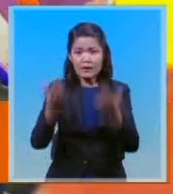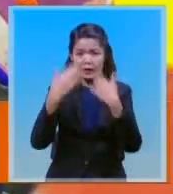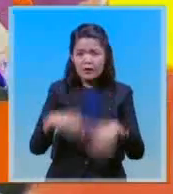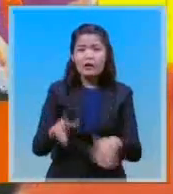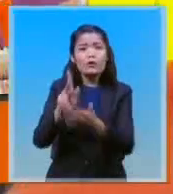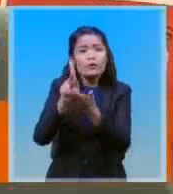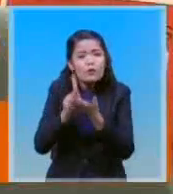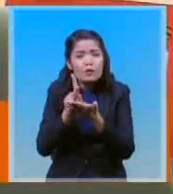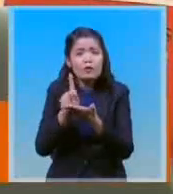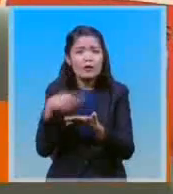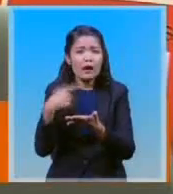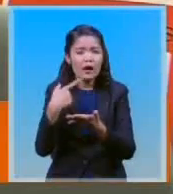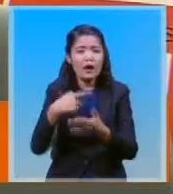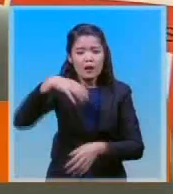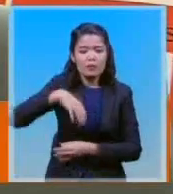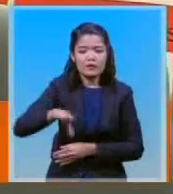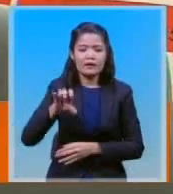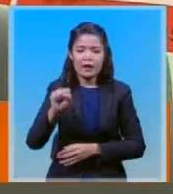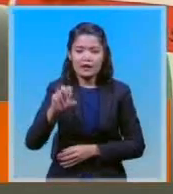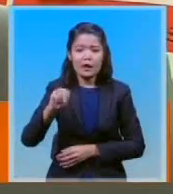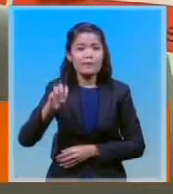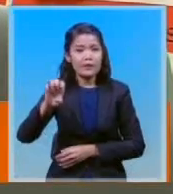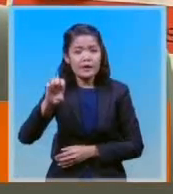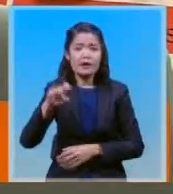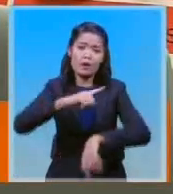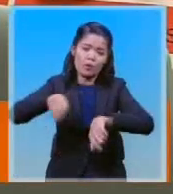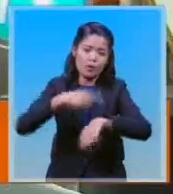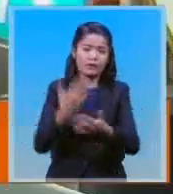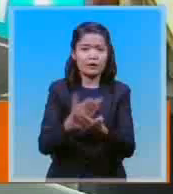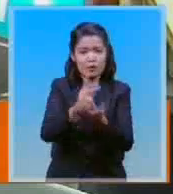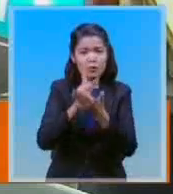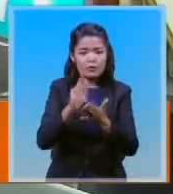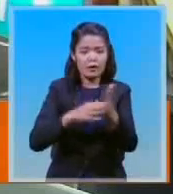กับผู้ประกอบการ smesผู้อ่าน